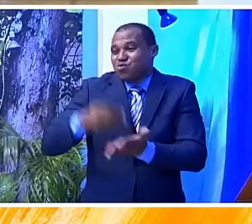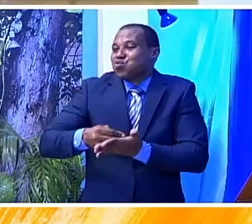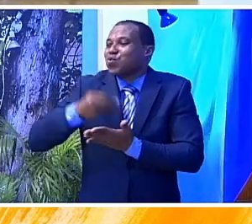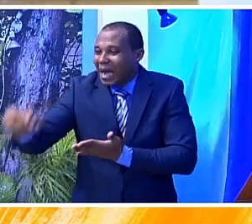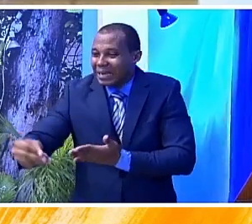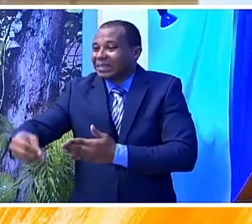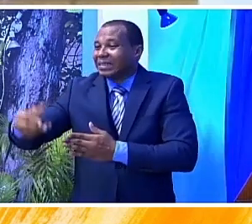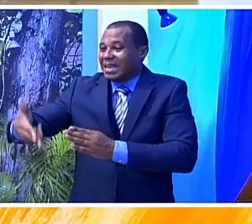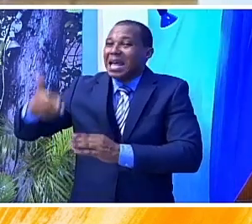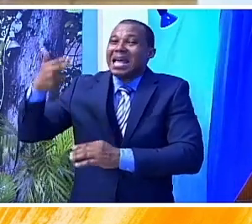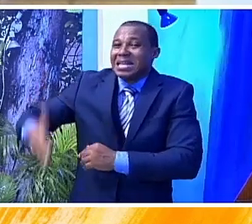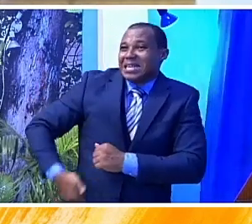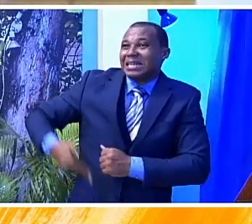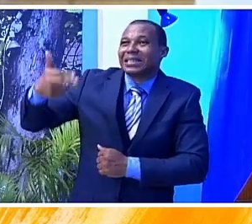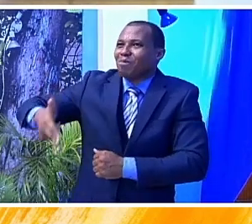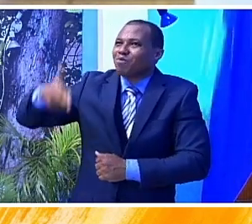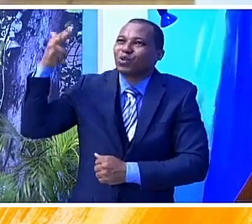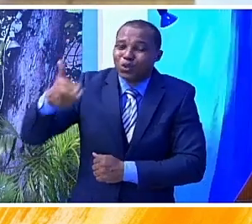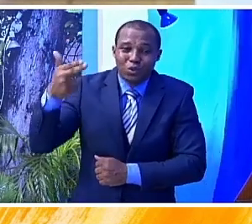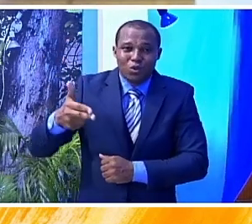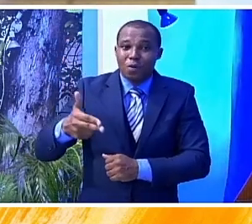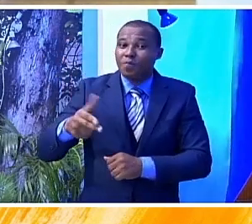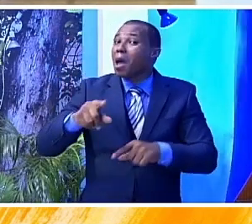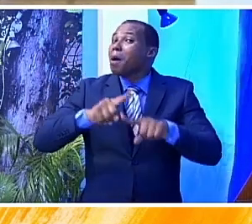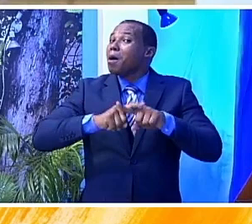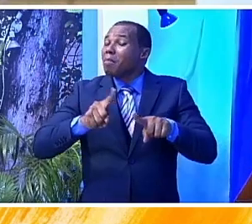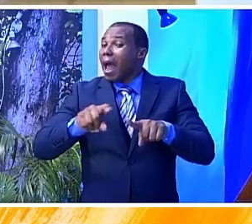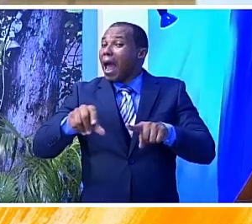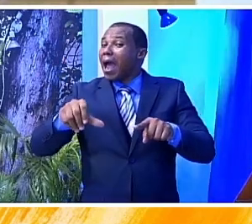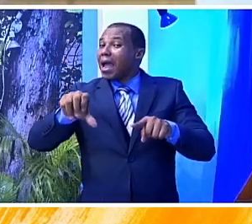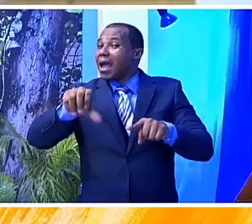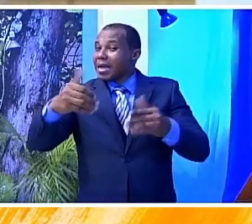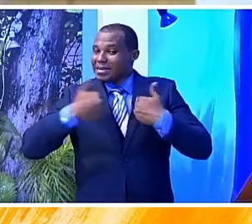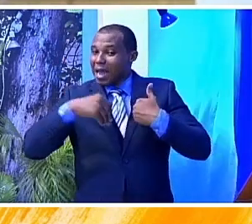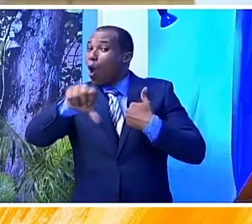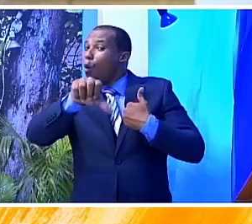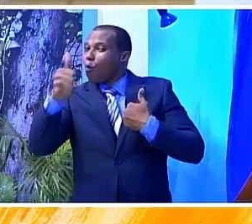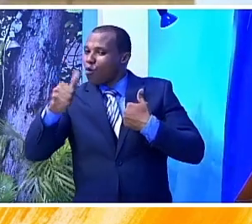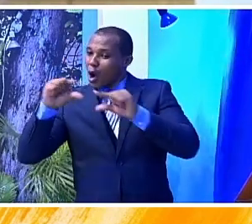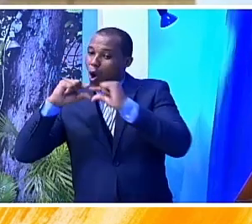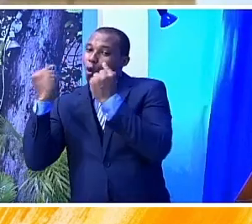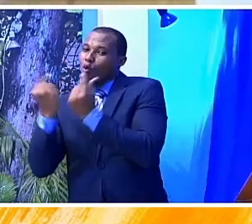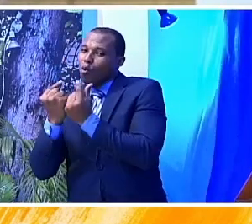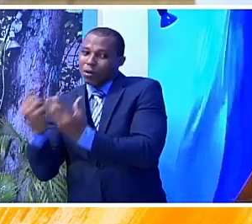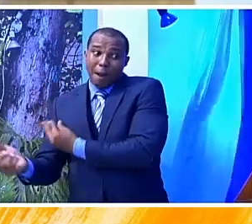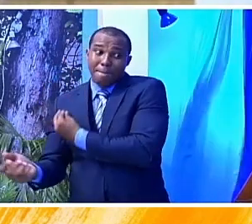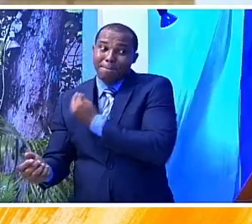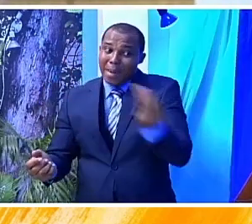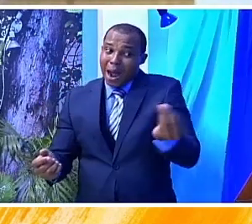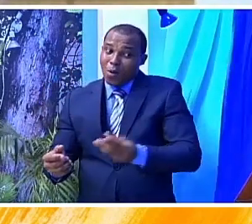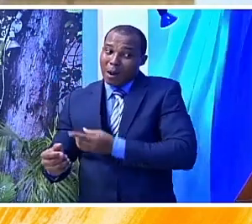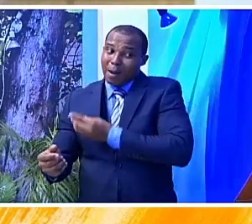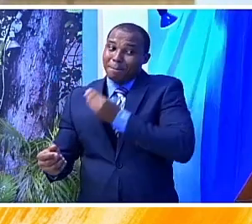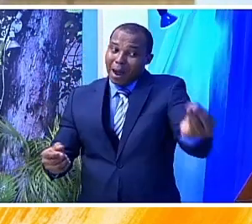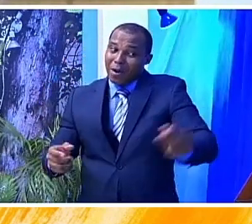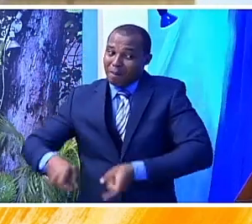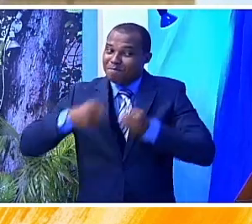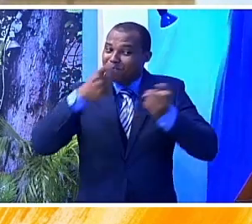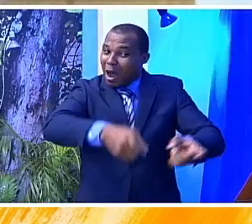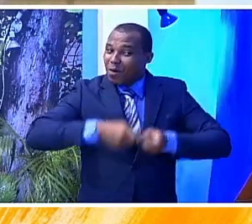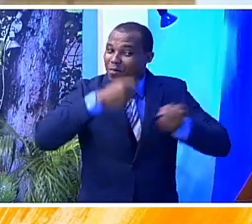bay yo bal pour mettre nan zam nan et gen moun kap soutenu yo pour yo continuer faire ça et bien et moun sa yo pour nous dénoncer en